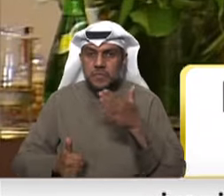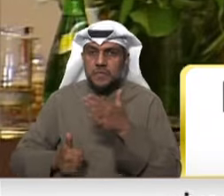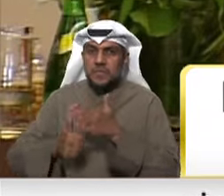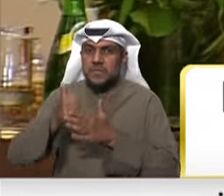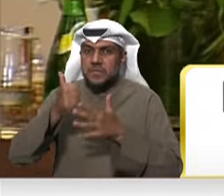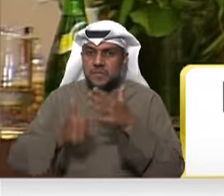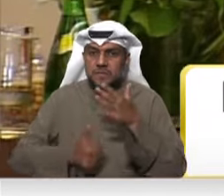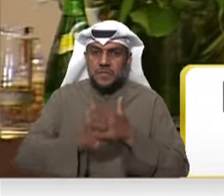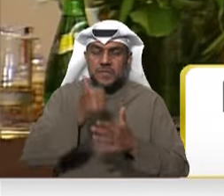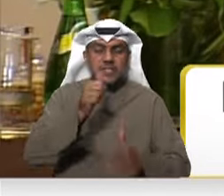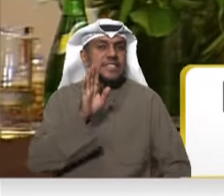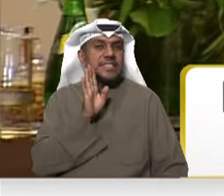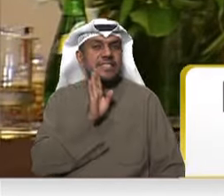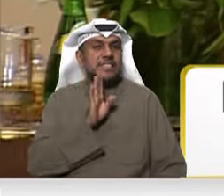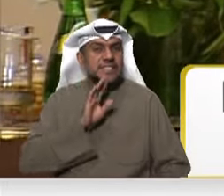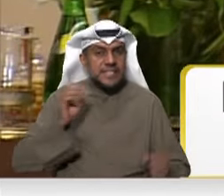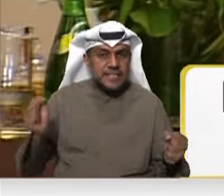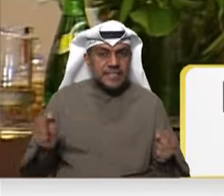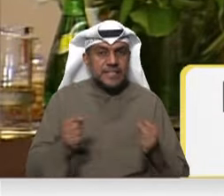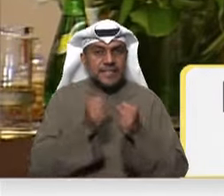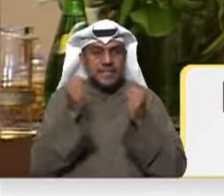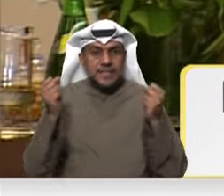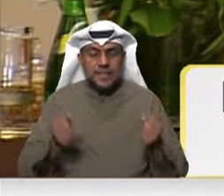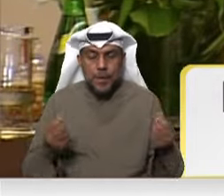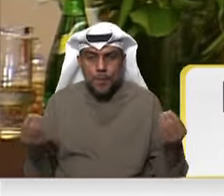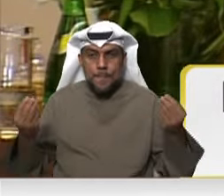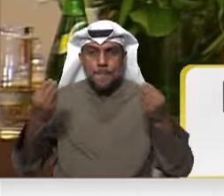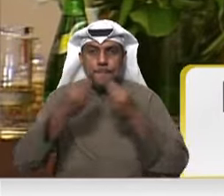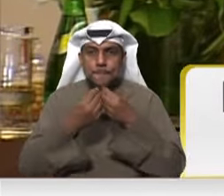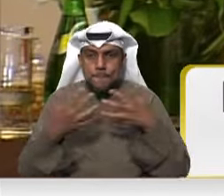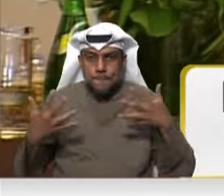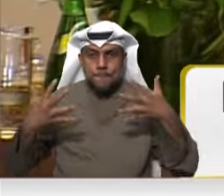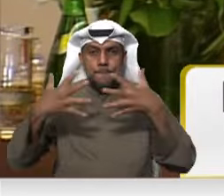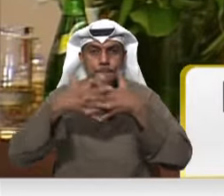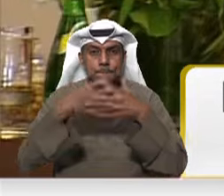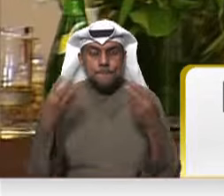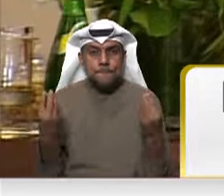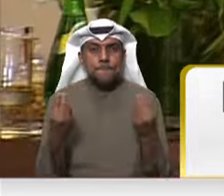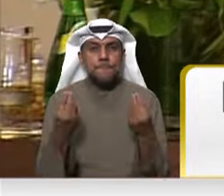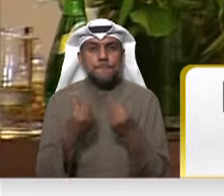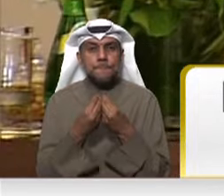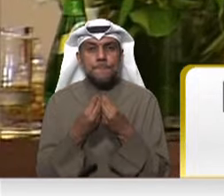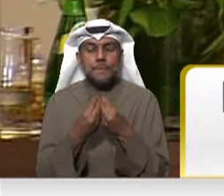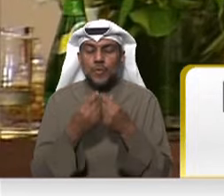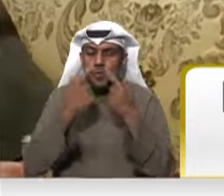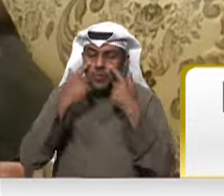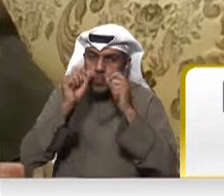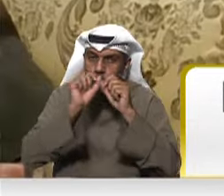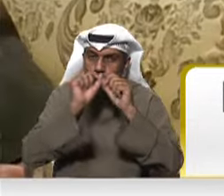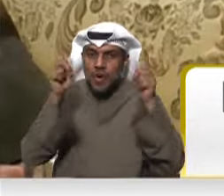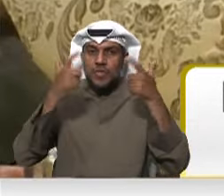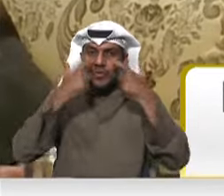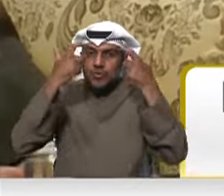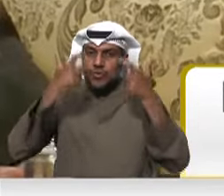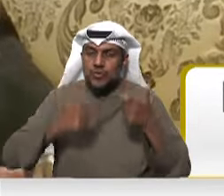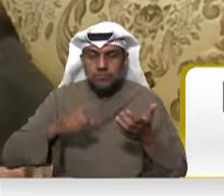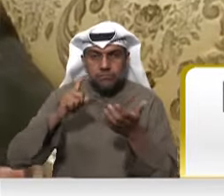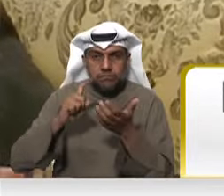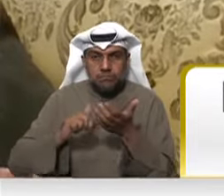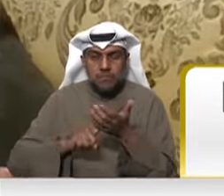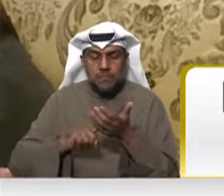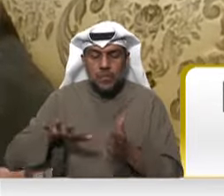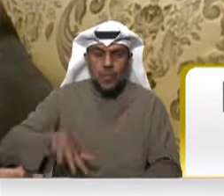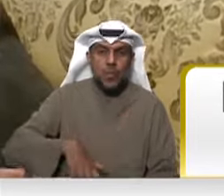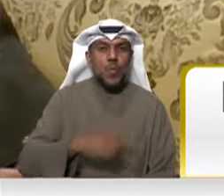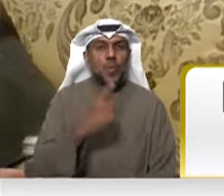تكامل واحد الذي شهد جهودا مشتركة وتوحيد